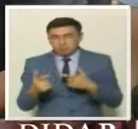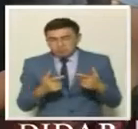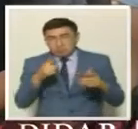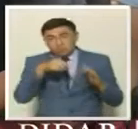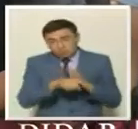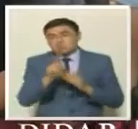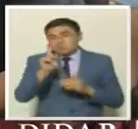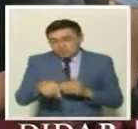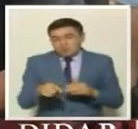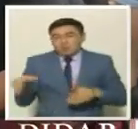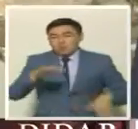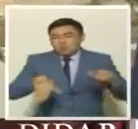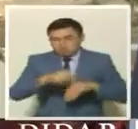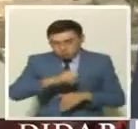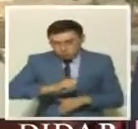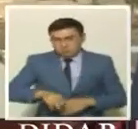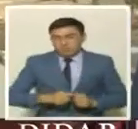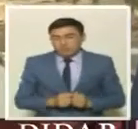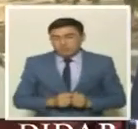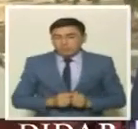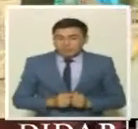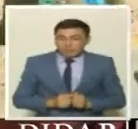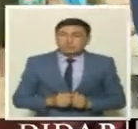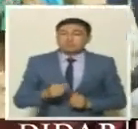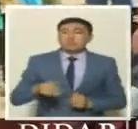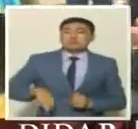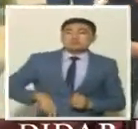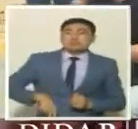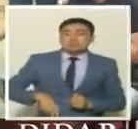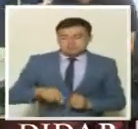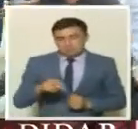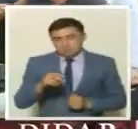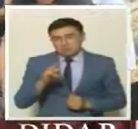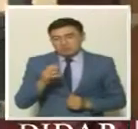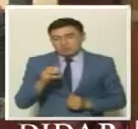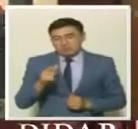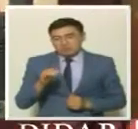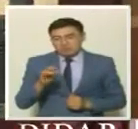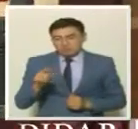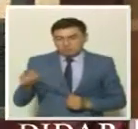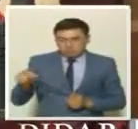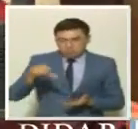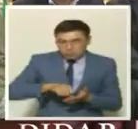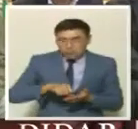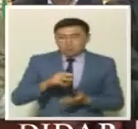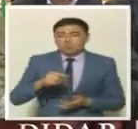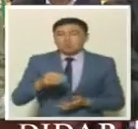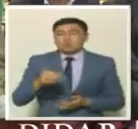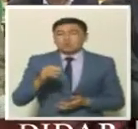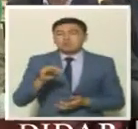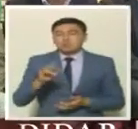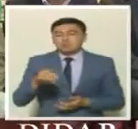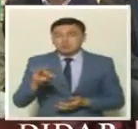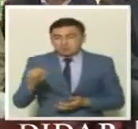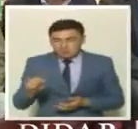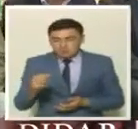комплекса приняли участие аким Тупкараганского района Рахат Ильтизаров, директор филиала компании «Нефтестройсервис» в Мангыстауской области Индира Байтурганқызы